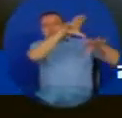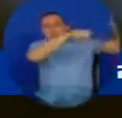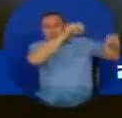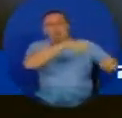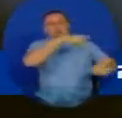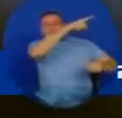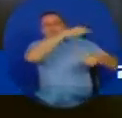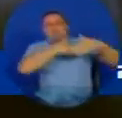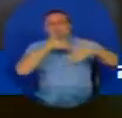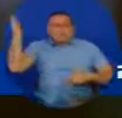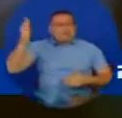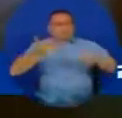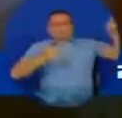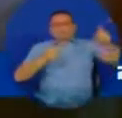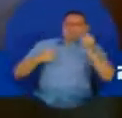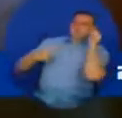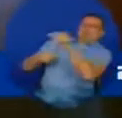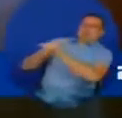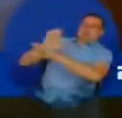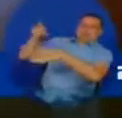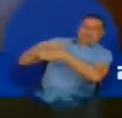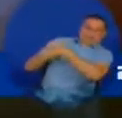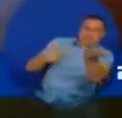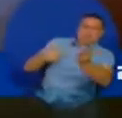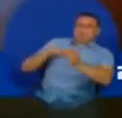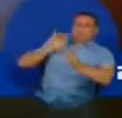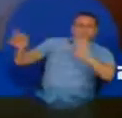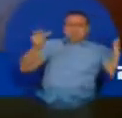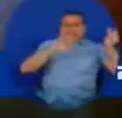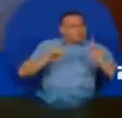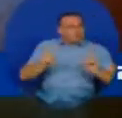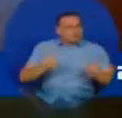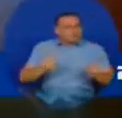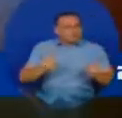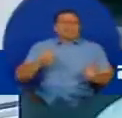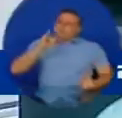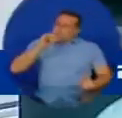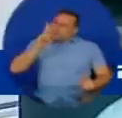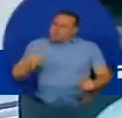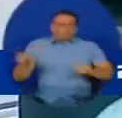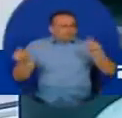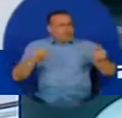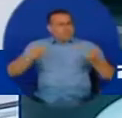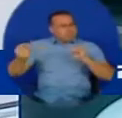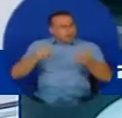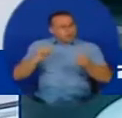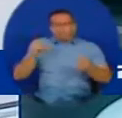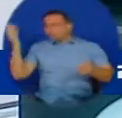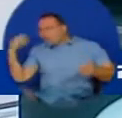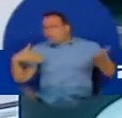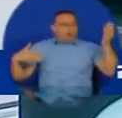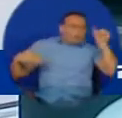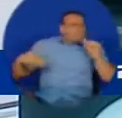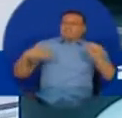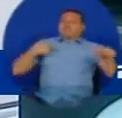אנחנו נגלה שיש בינינו הרבה מאוד במשותף. עכשיו, את צודקת, יש בינינו מחלוקות שהן שחור ולבן, אבל בין השחור ללבן